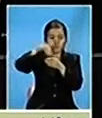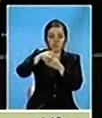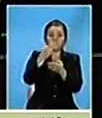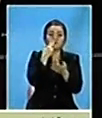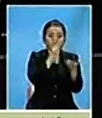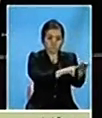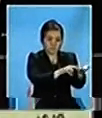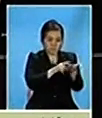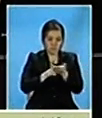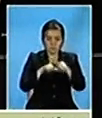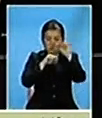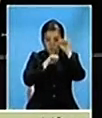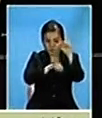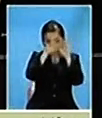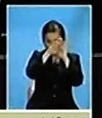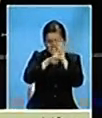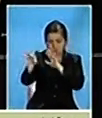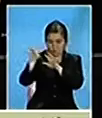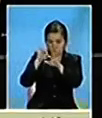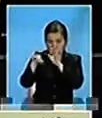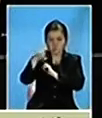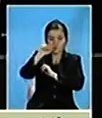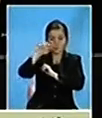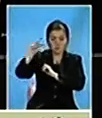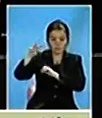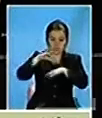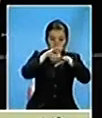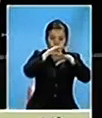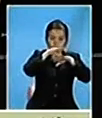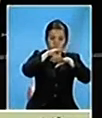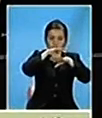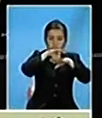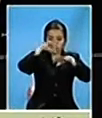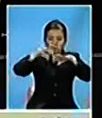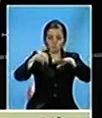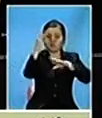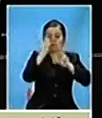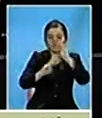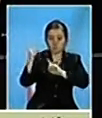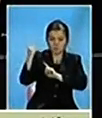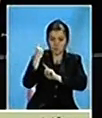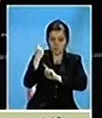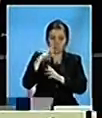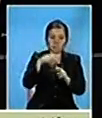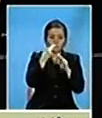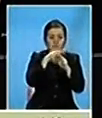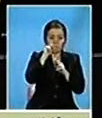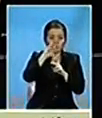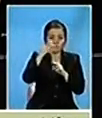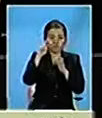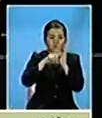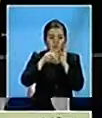องประกาศผลการสรรหาสมาชิกวุฒิสภาแทนตำแหน่งที่ว่างจำนวน1คนคือนายนิรันดร์ประดิษ